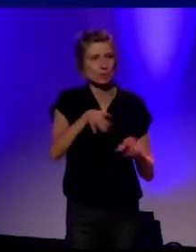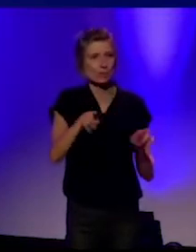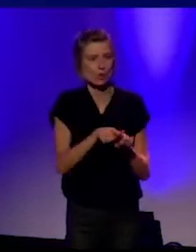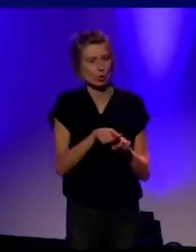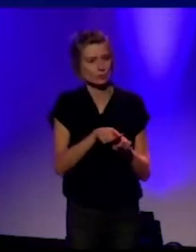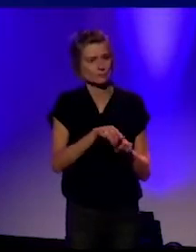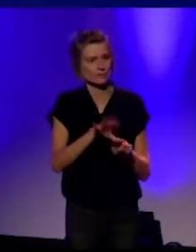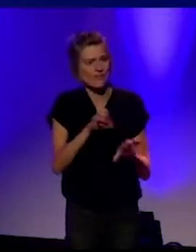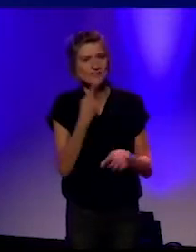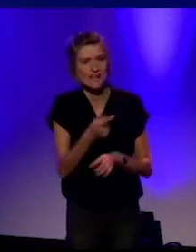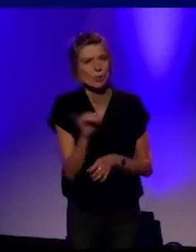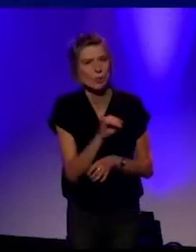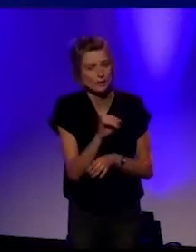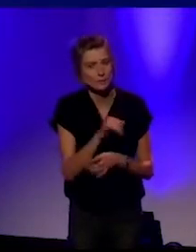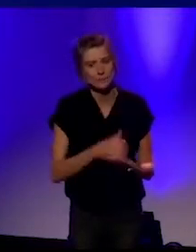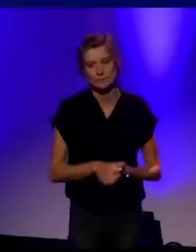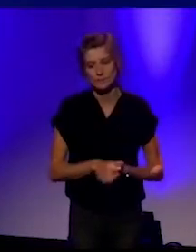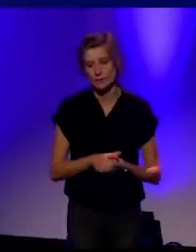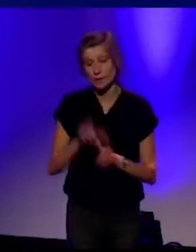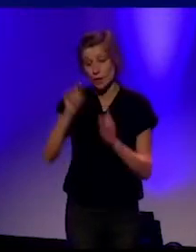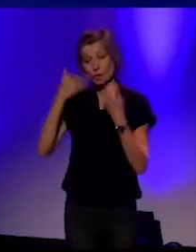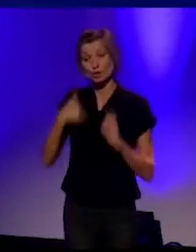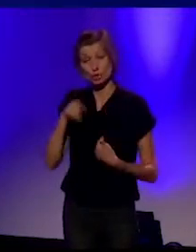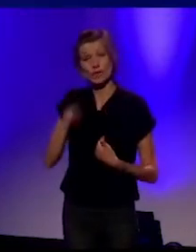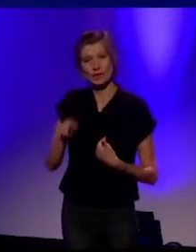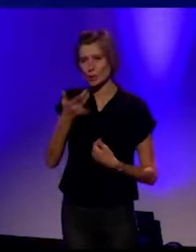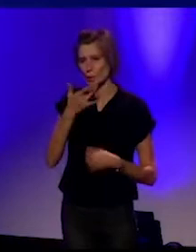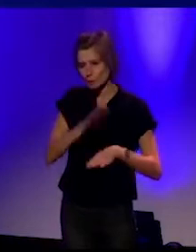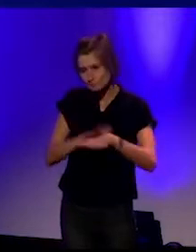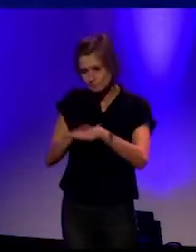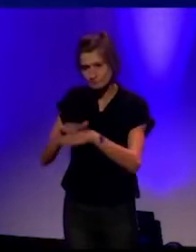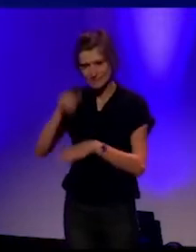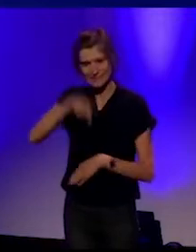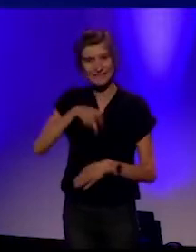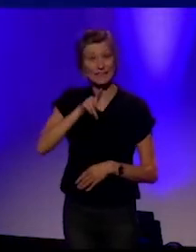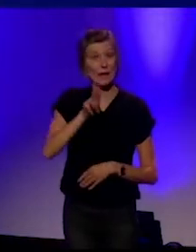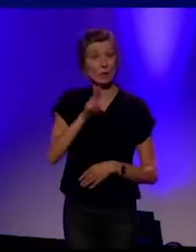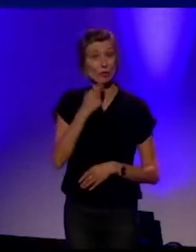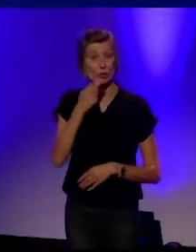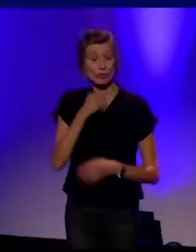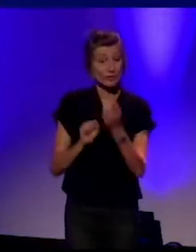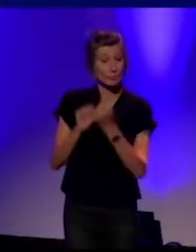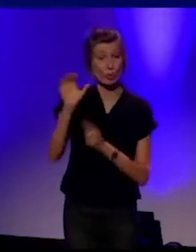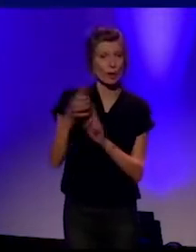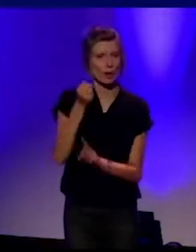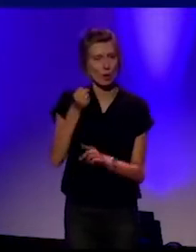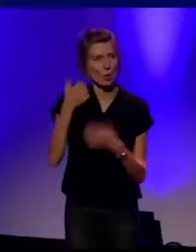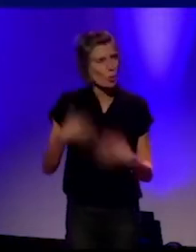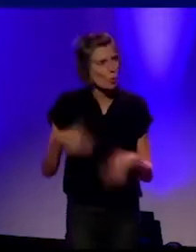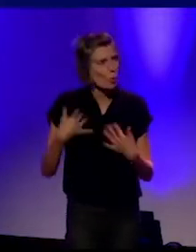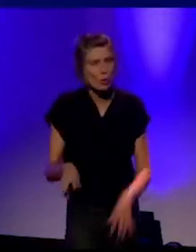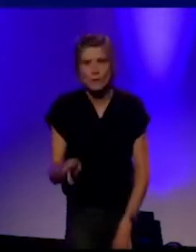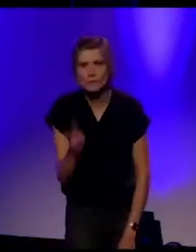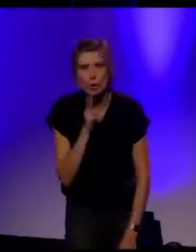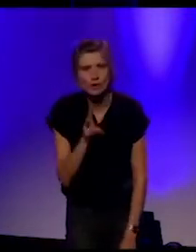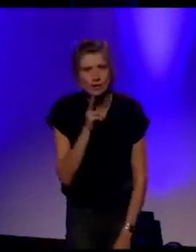Namelijk het besef bijbrengen bij onze studenten dat ze hier inderdaad streven naar een diploma van KU Leuven, dat ze met dat diploma een gigantisch privilege in handen